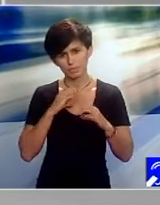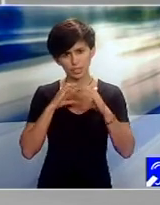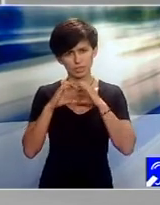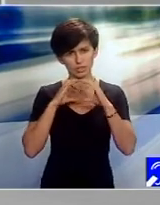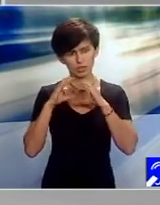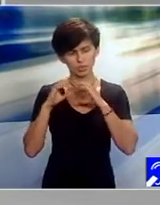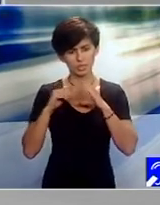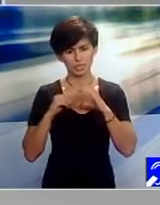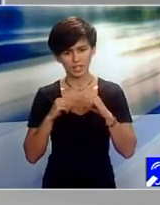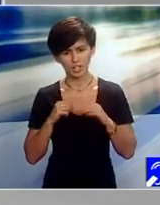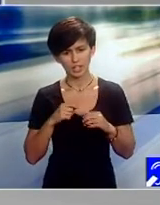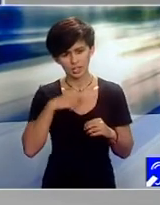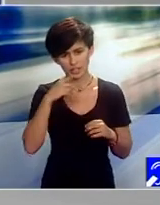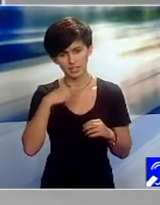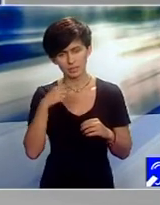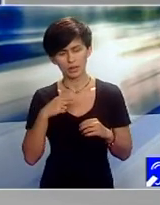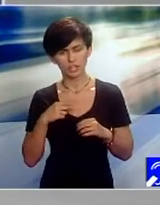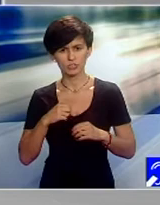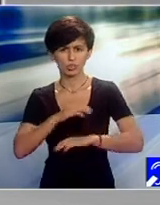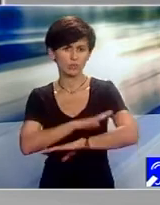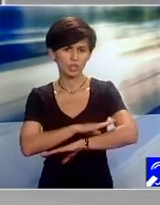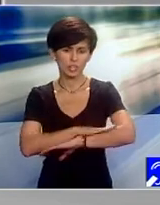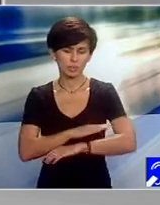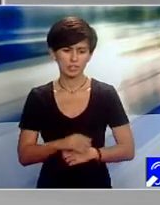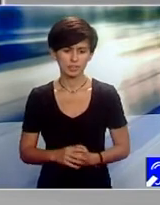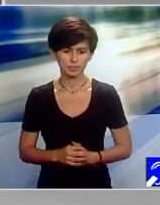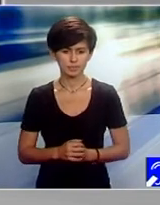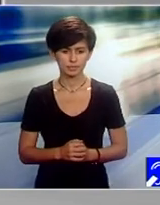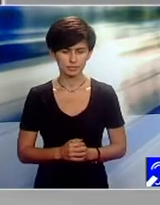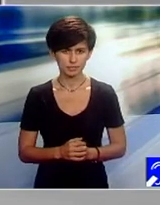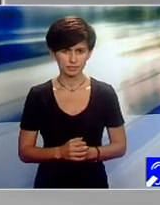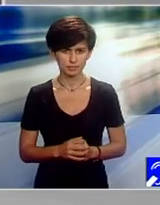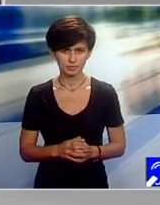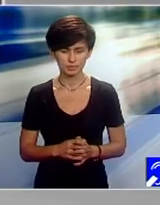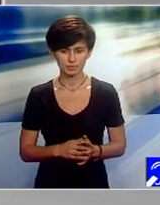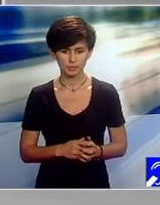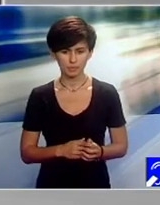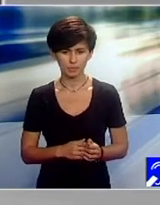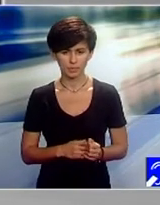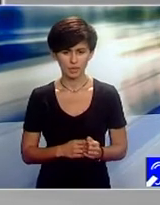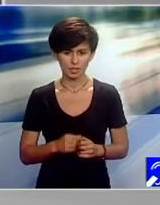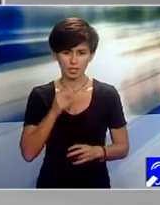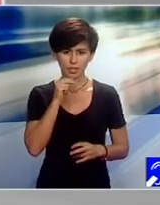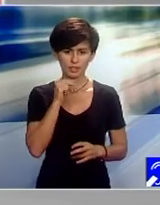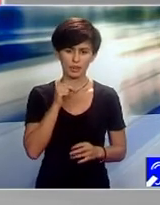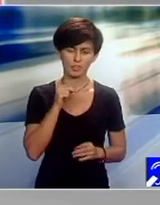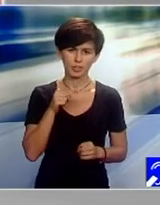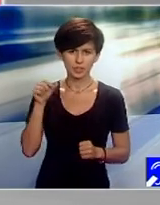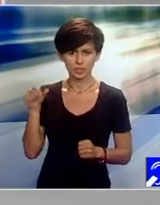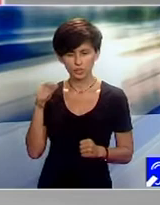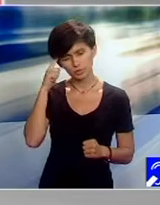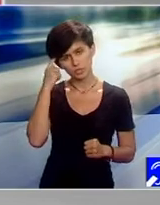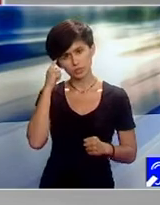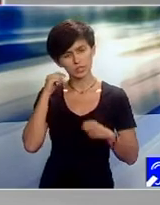deteriorări la nivelul tuturor funcțiilor cognitive. Așa, vă va vorbi mai departe probabil și Cătălina despre fazele prin care trece o persoană